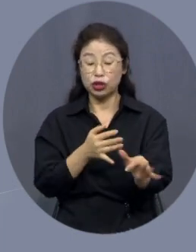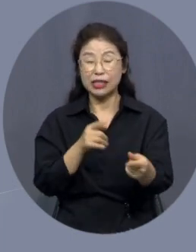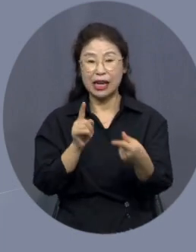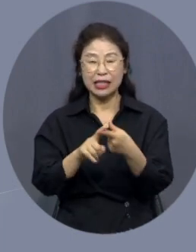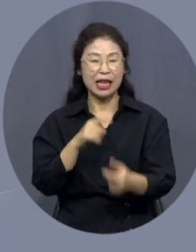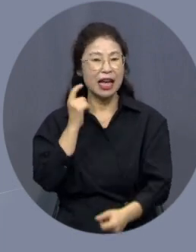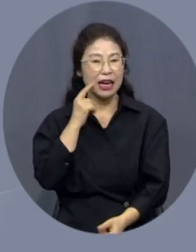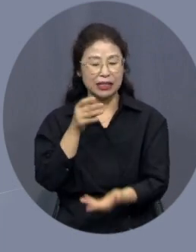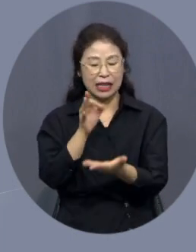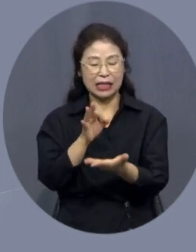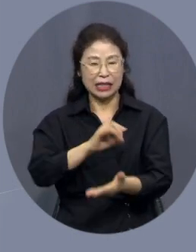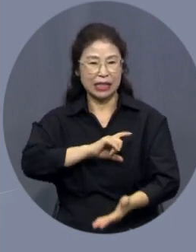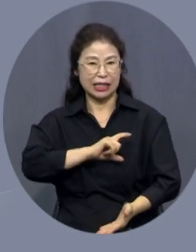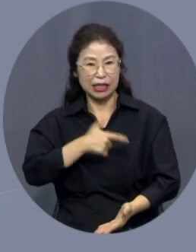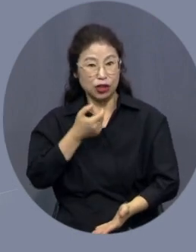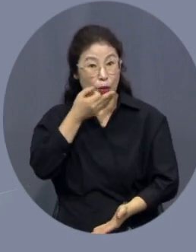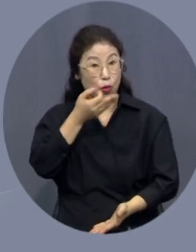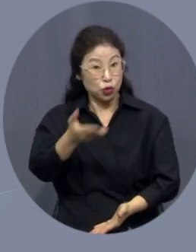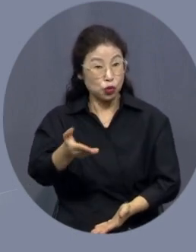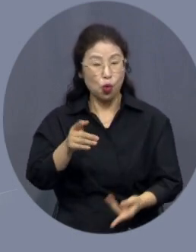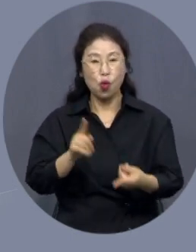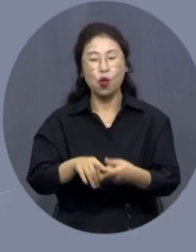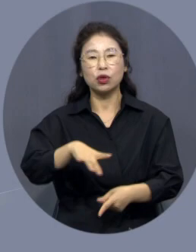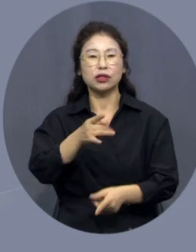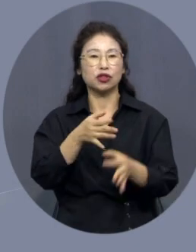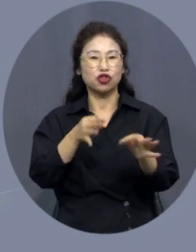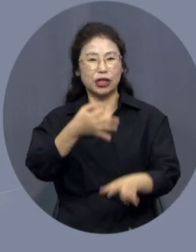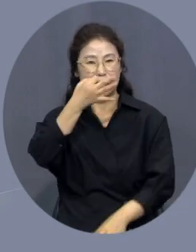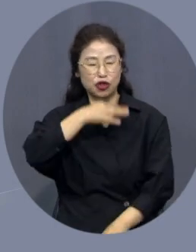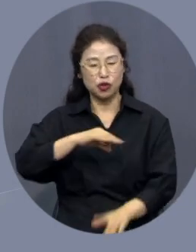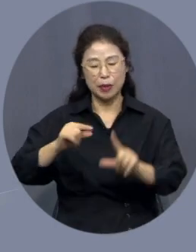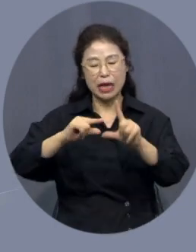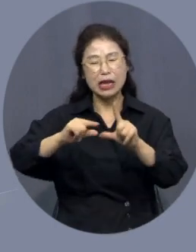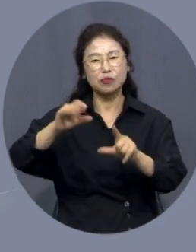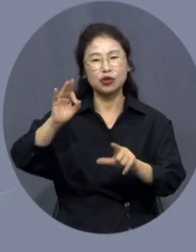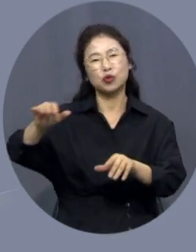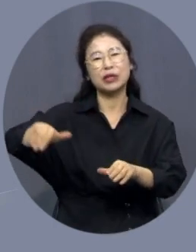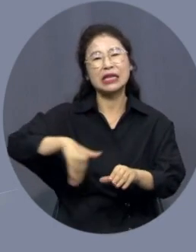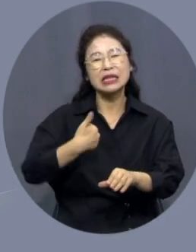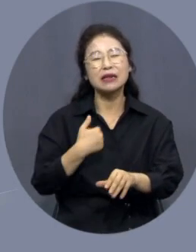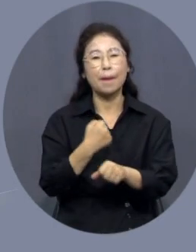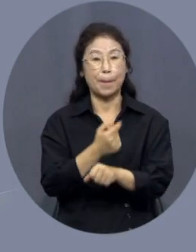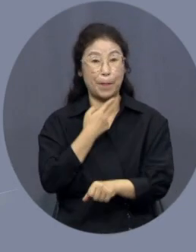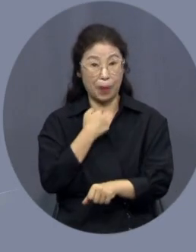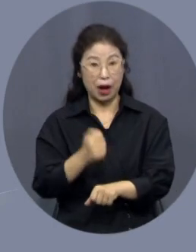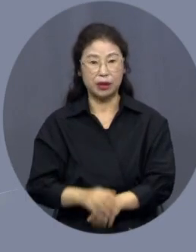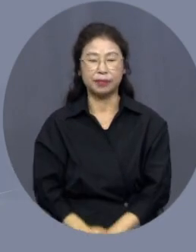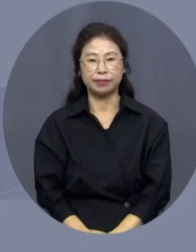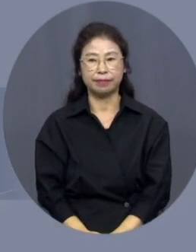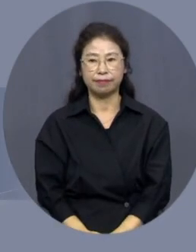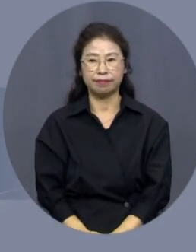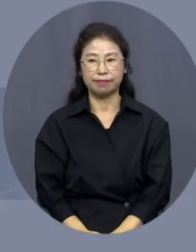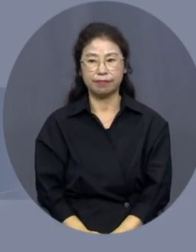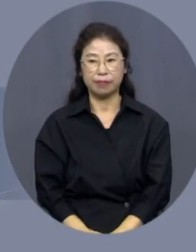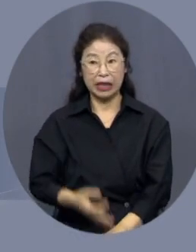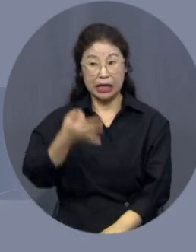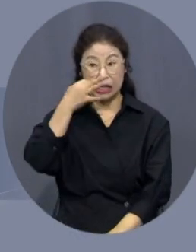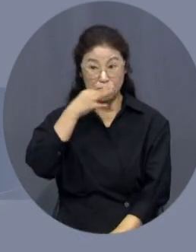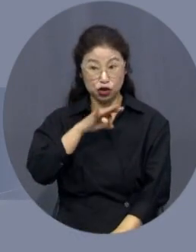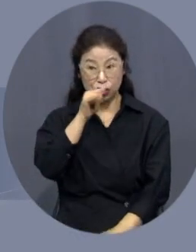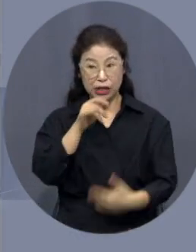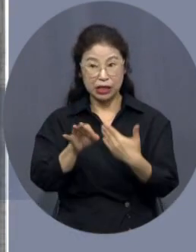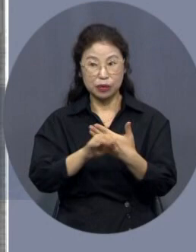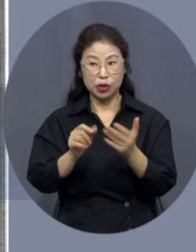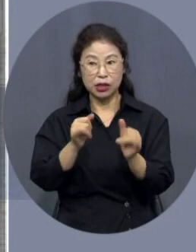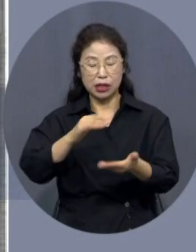허위 자산 관리사 자격증을 제시하고 첫 투자 수익금의 일부를 입금해 주기도 했습니다 수익이 났을 때 그 사람 계좌로